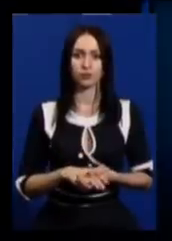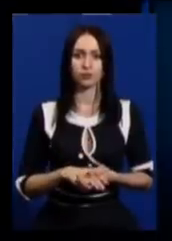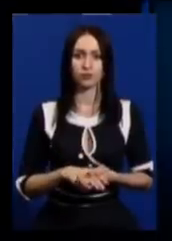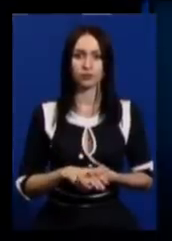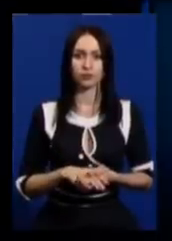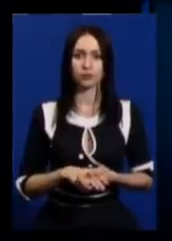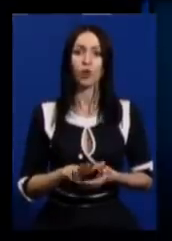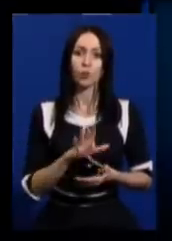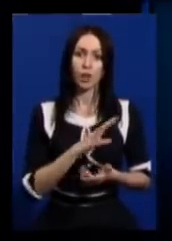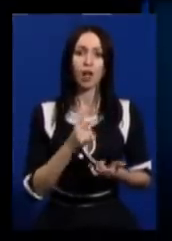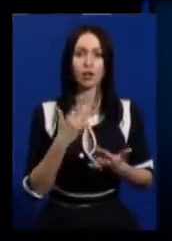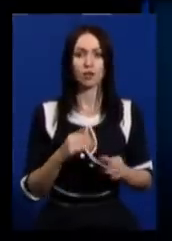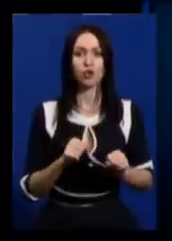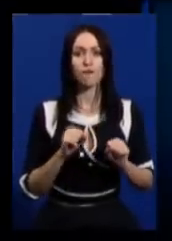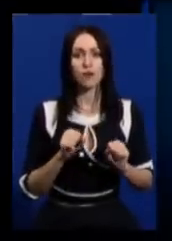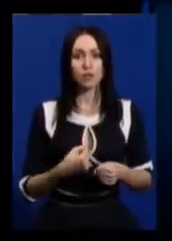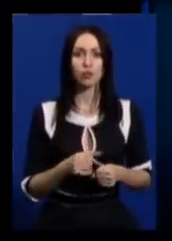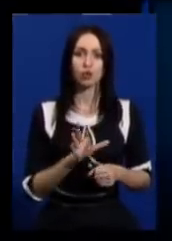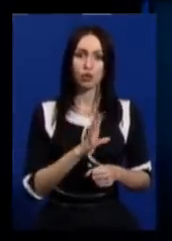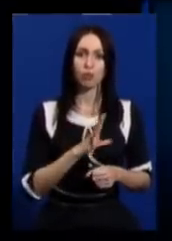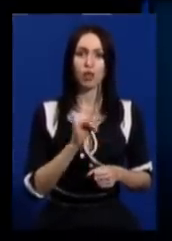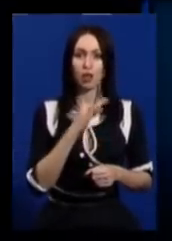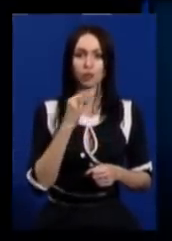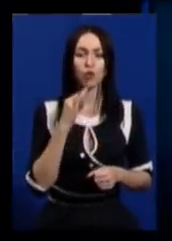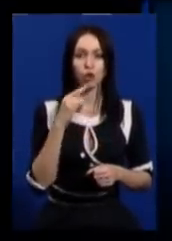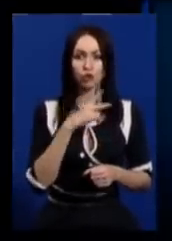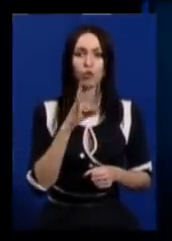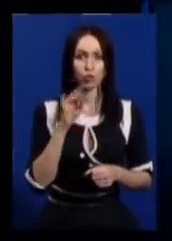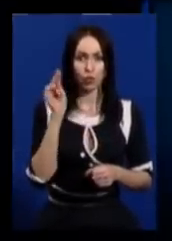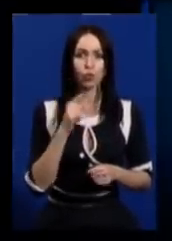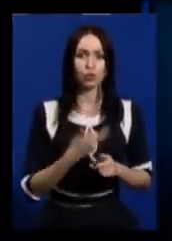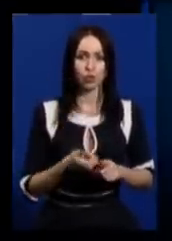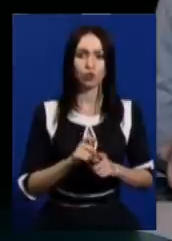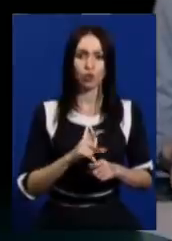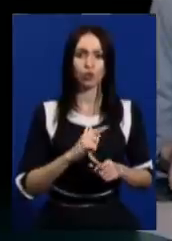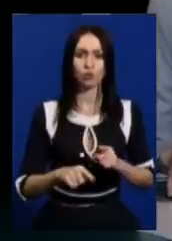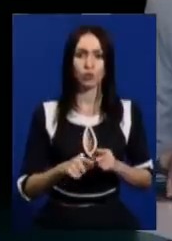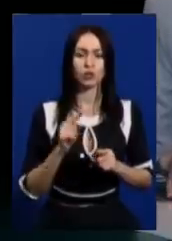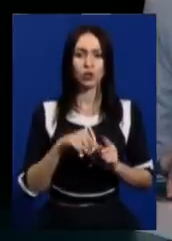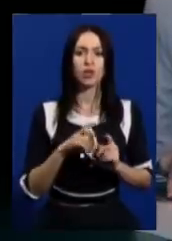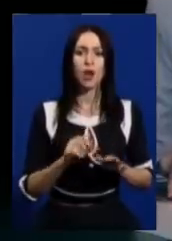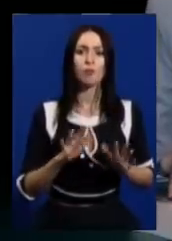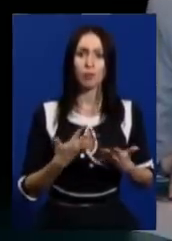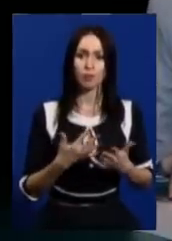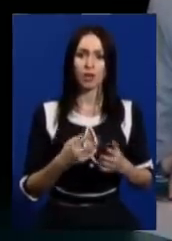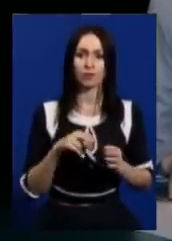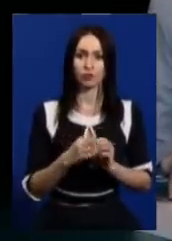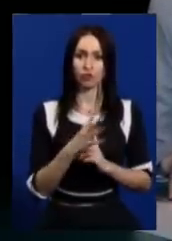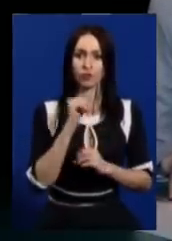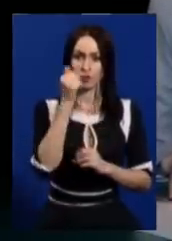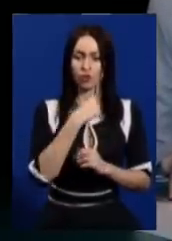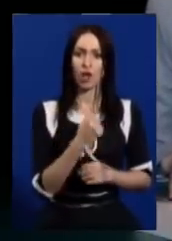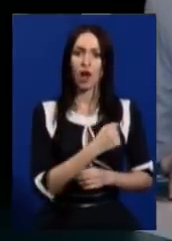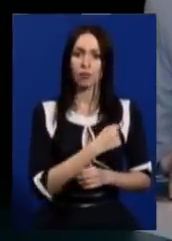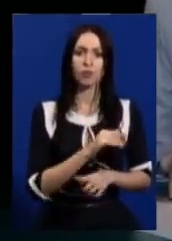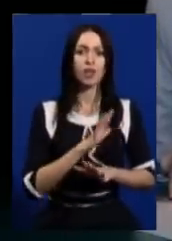Было, конечно, возможно было и много ошибок, но учились очень быстро. Тобто на момент 2014 року армія